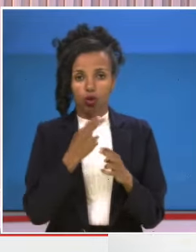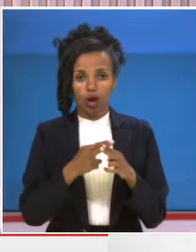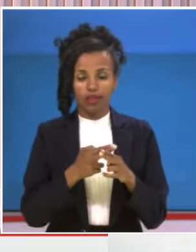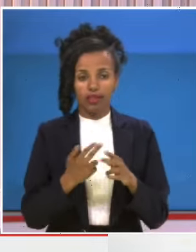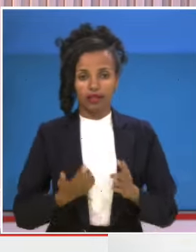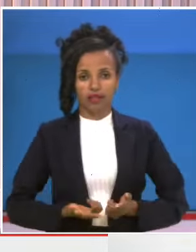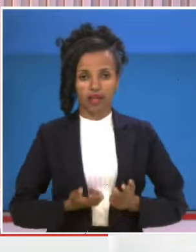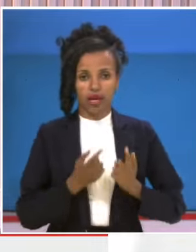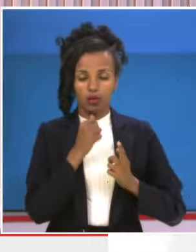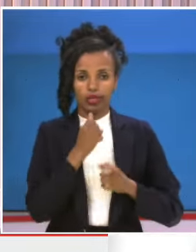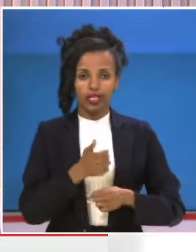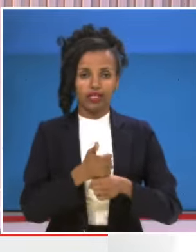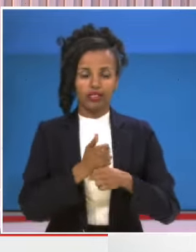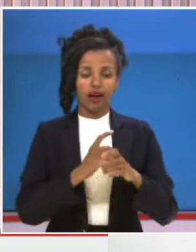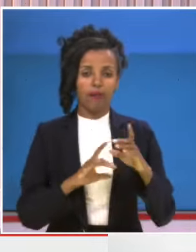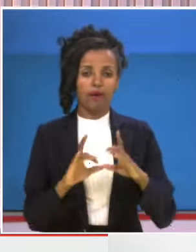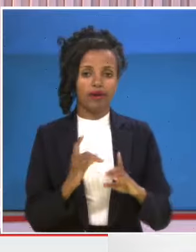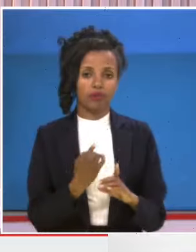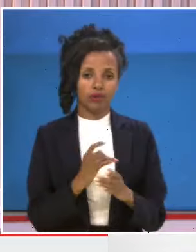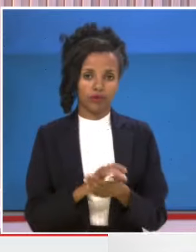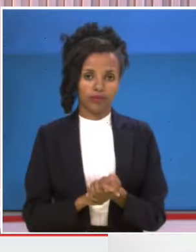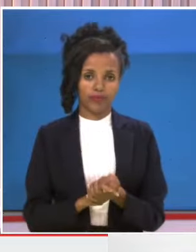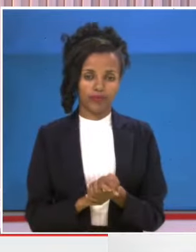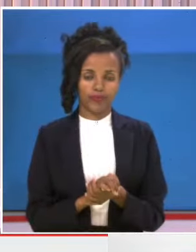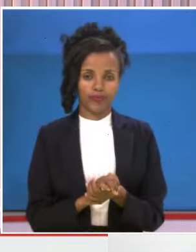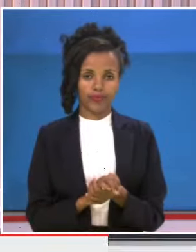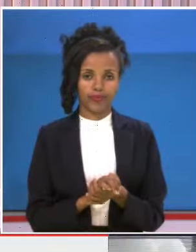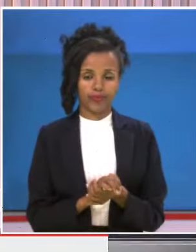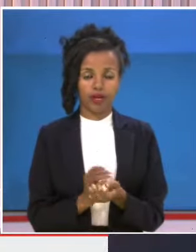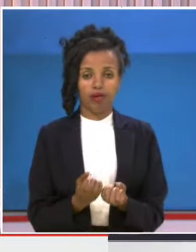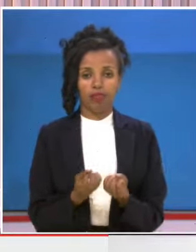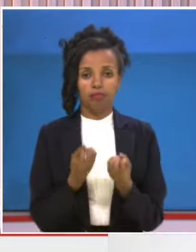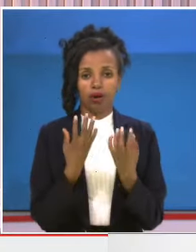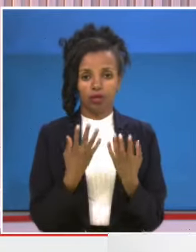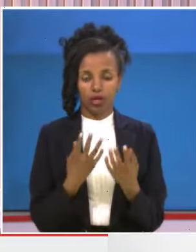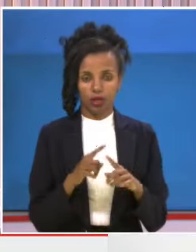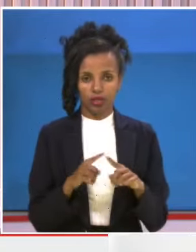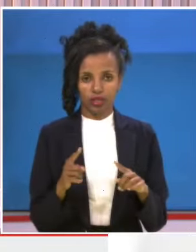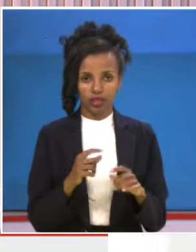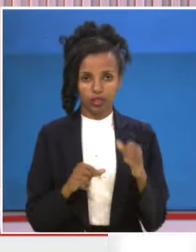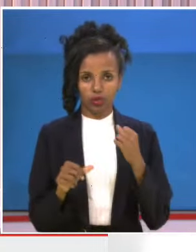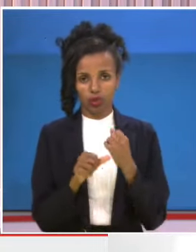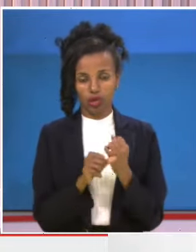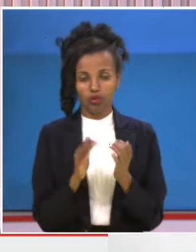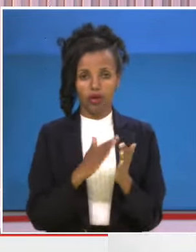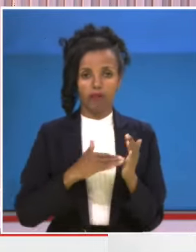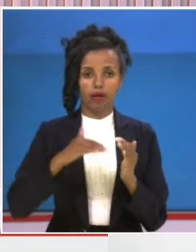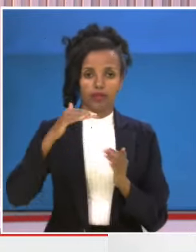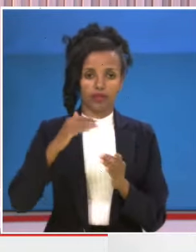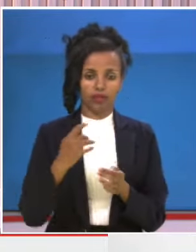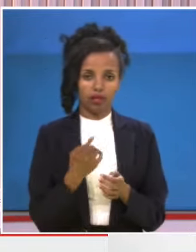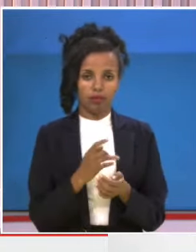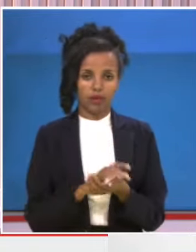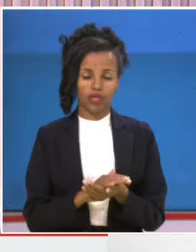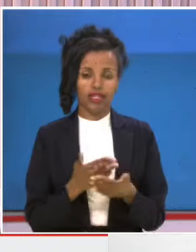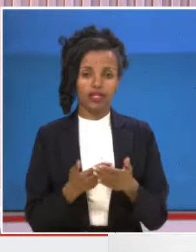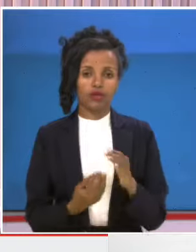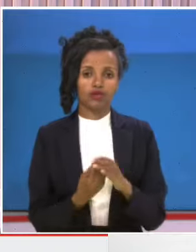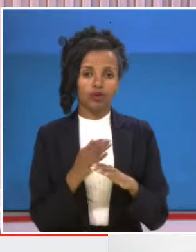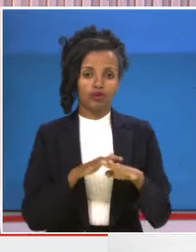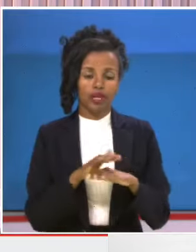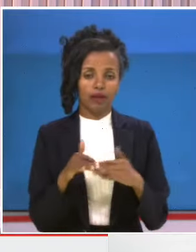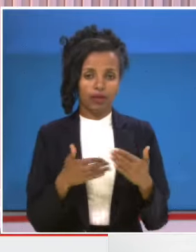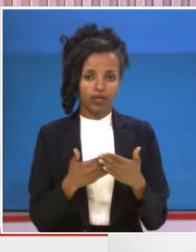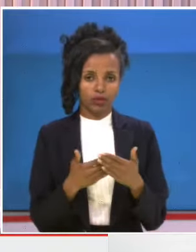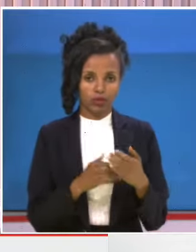እንዳይኖር እገዛ የሚያደርግ ቢሆንም በአብዛኛው ግን ጉዳቱ የሚያመዝን ስለሚሆን የደረሱ ሰብሎች ላይ